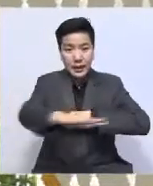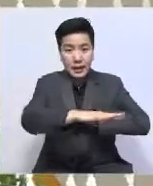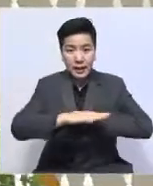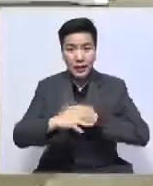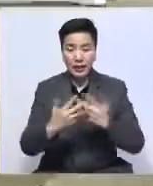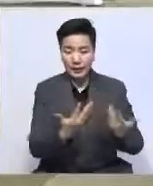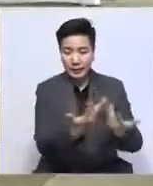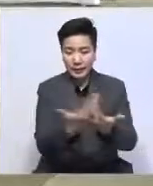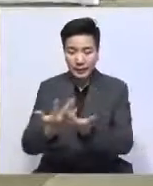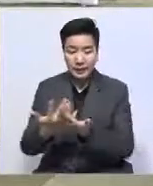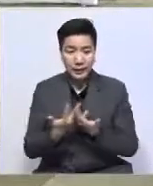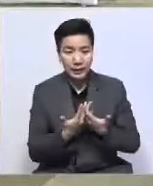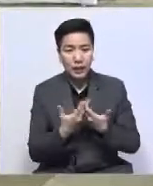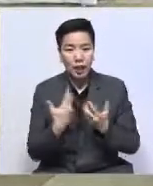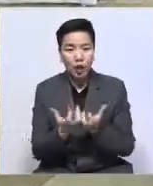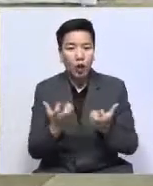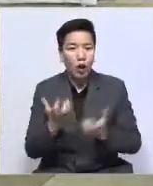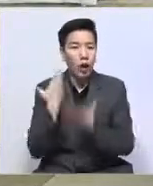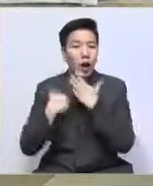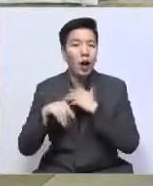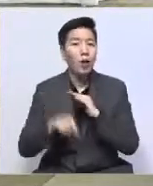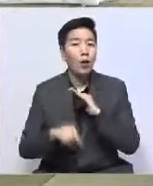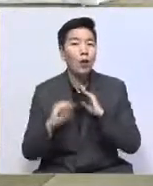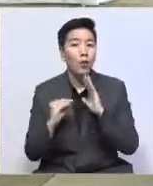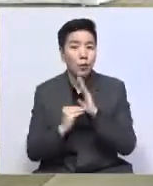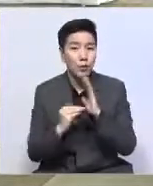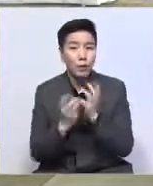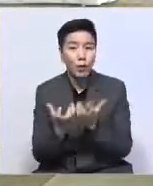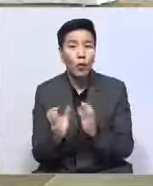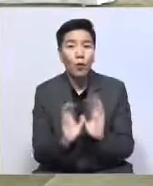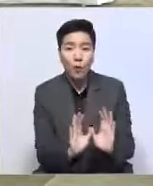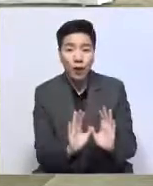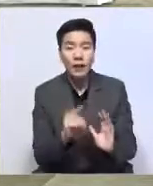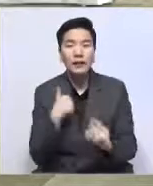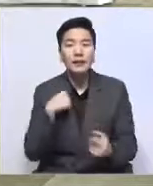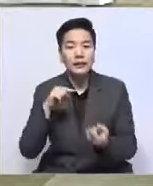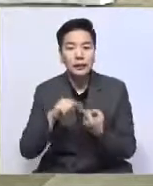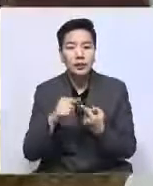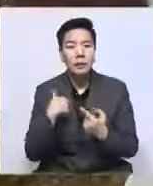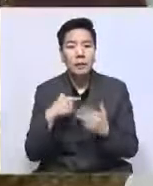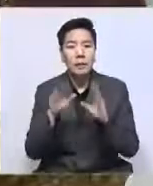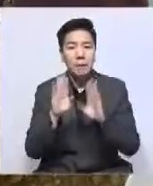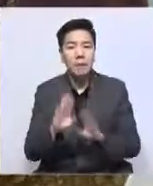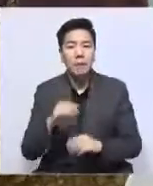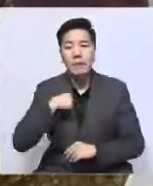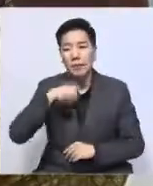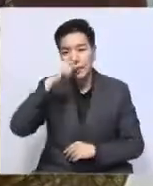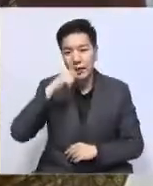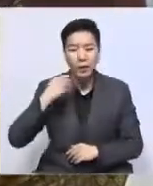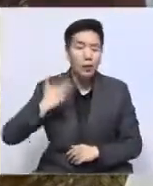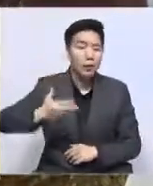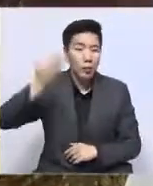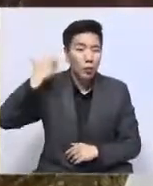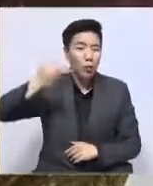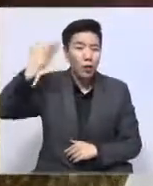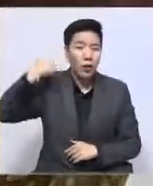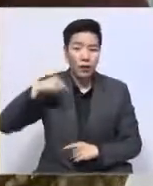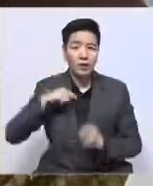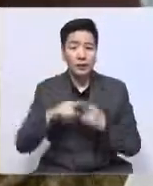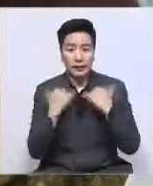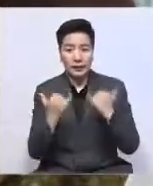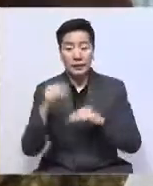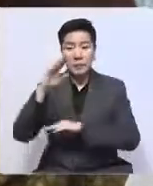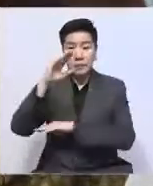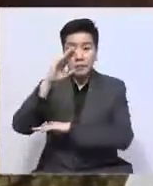าที่ด้านหน้าพิพิธภัณฑสถานแห่งชาติพระนครนะคะก็มีการจัดกิจกรรมเสน่ห์ไทยเมื่อวันวานค่ะโดยช่วงบ่ายวัน